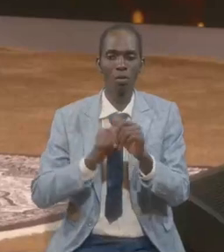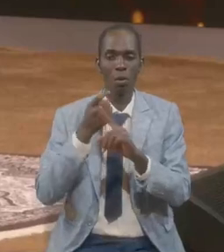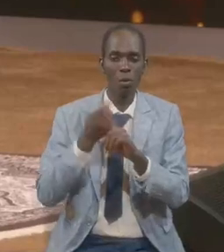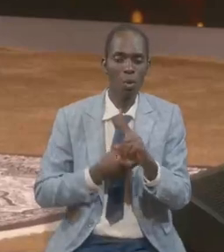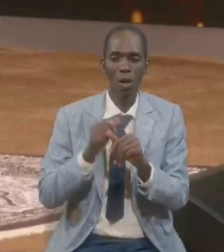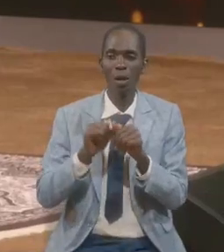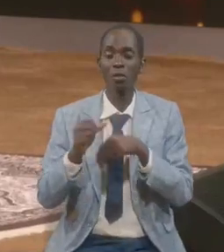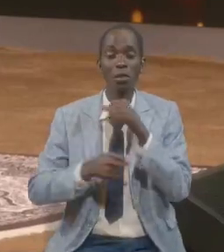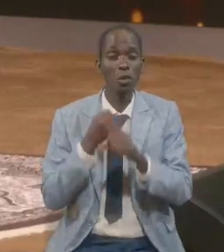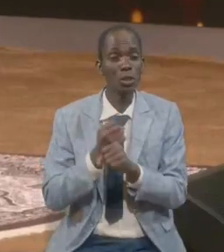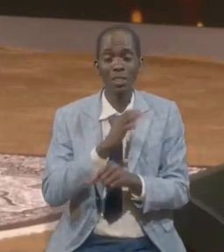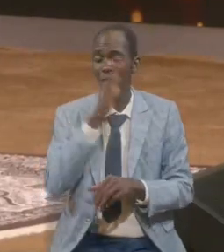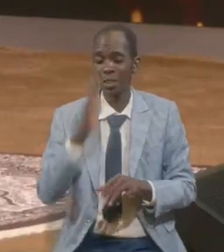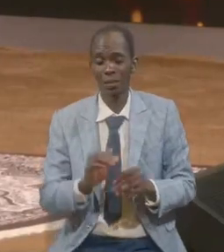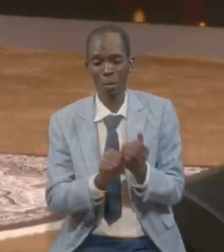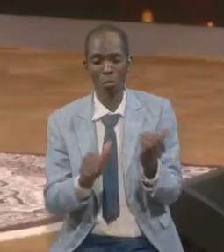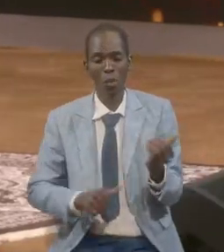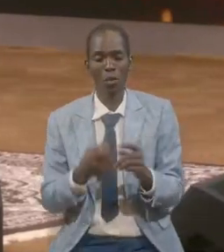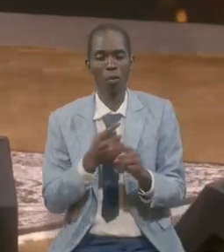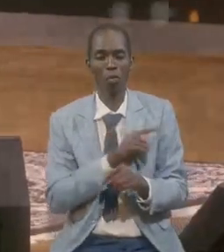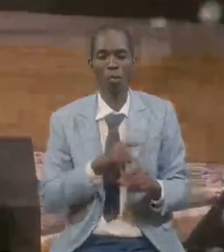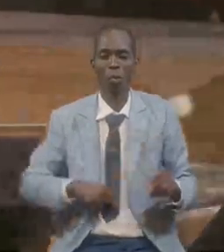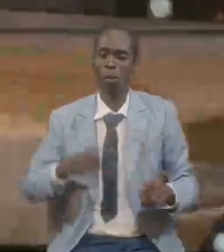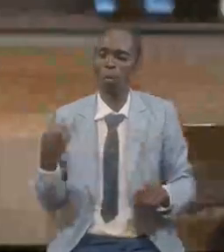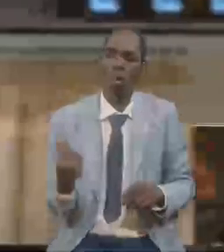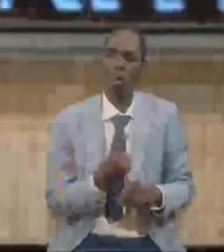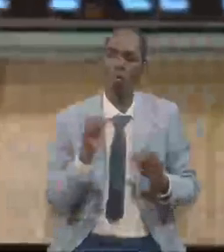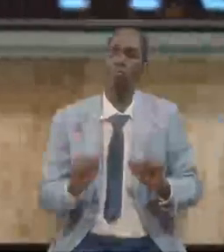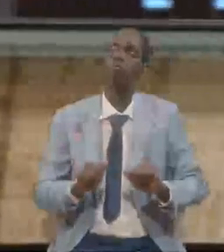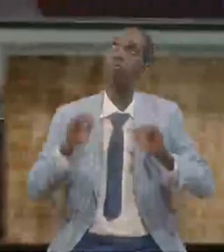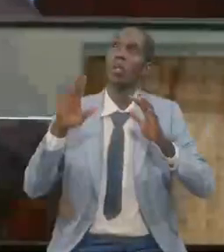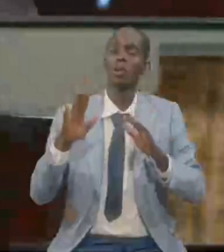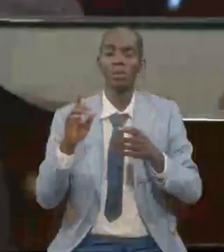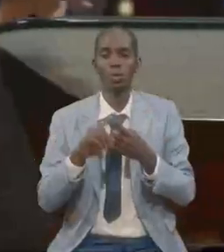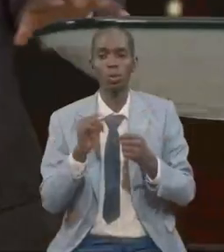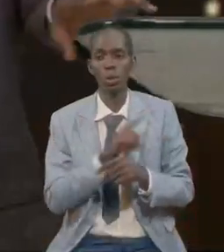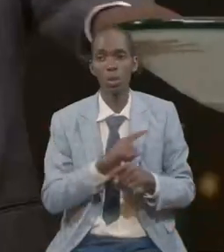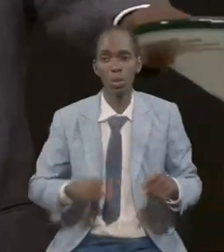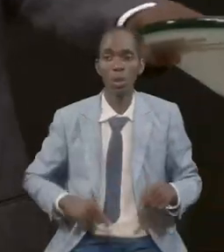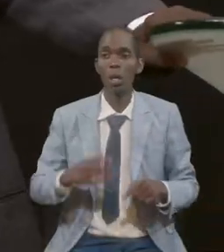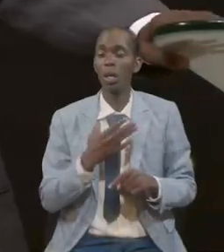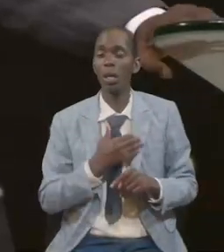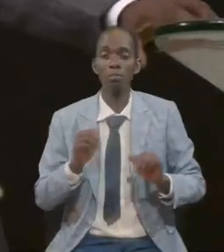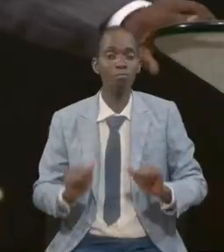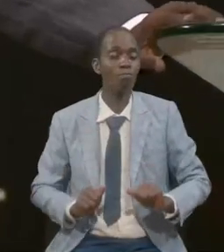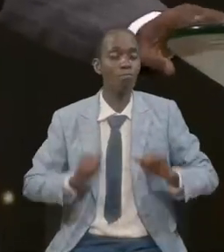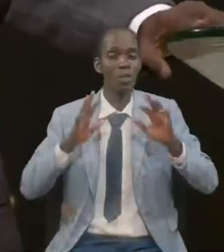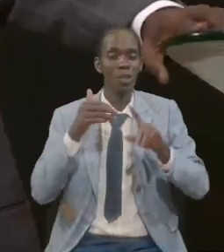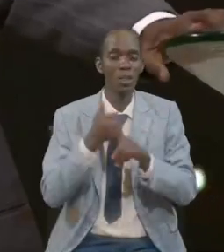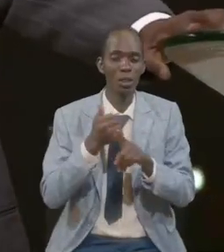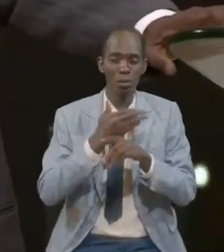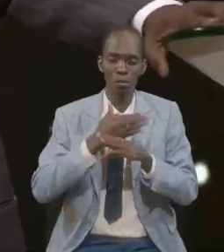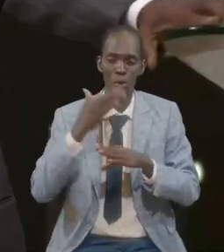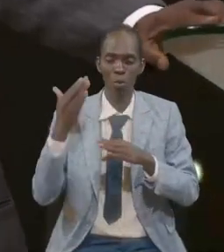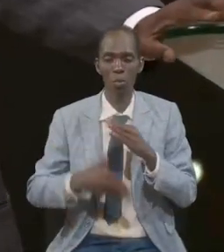temps qui s'éloigne du Seigneur. Ils se sont consacrés au Seigneur. Ils se livrent au Seigneur. Ils se donnent totalement